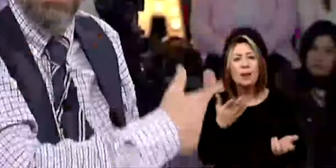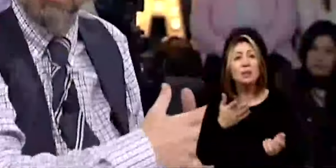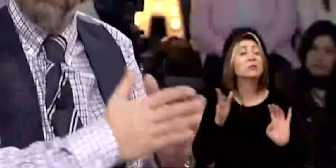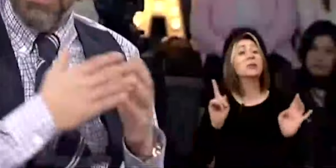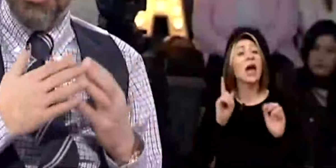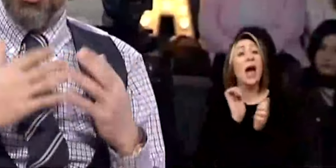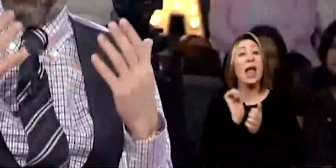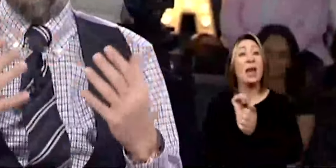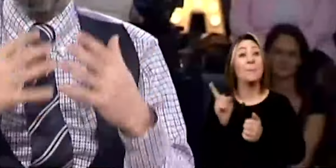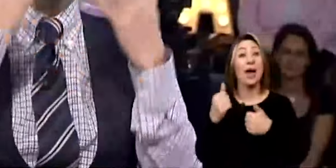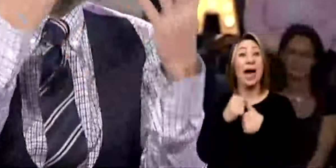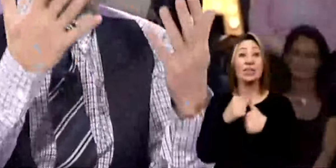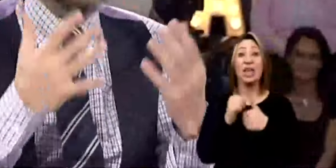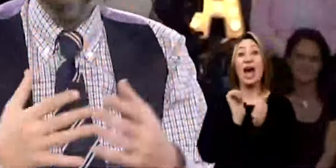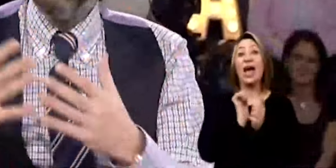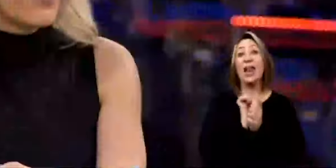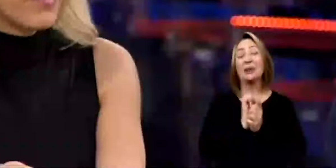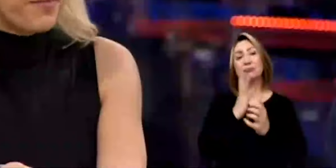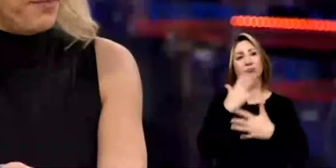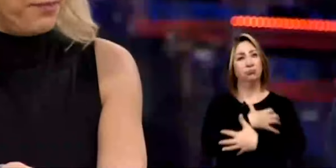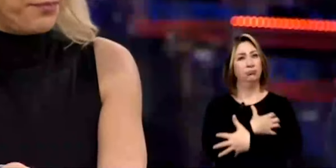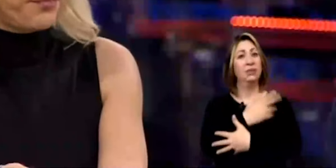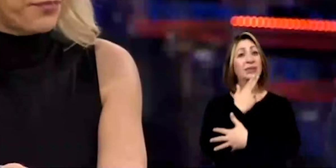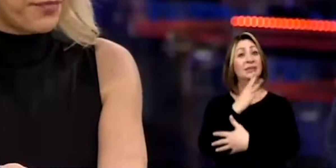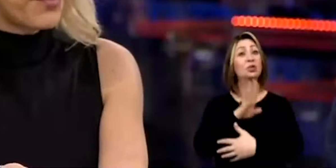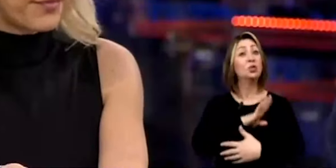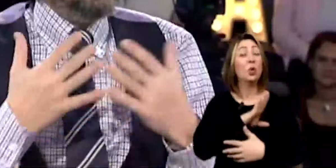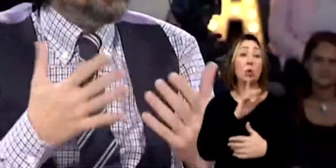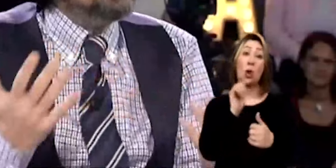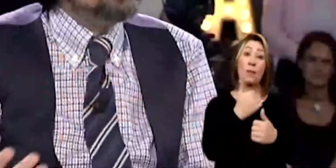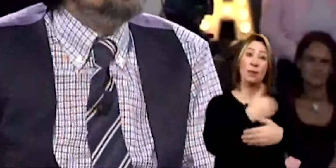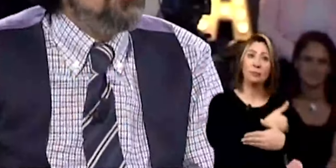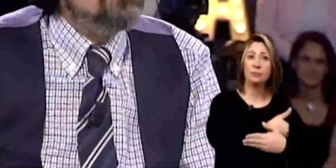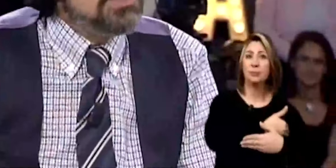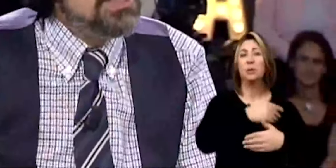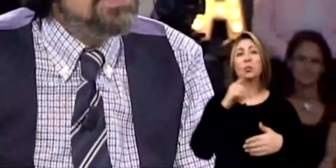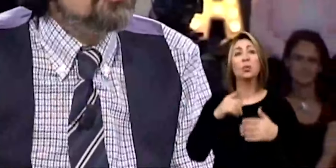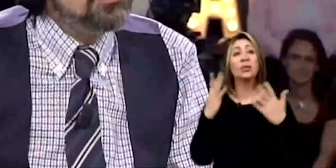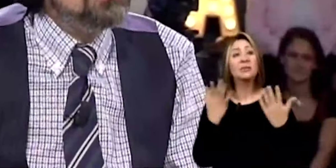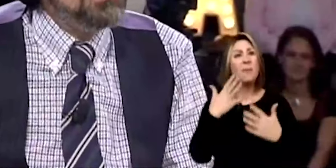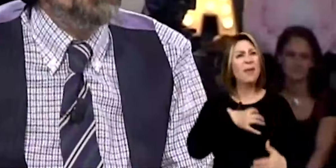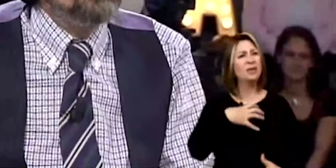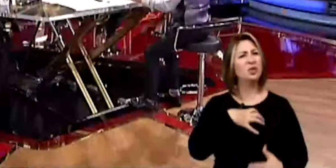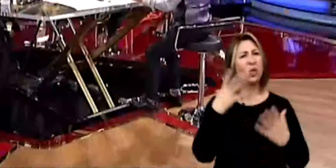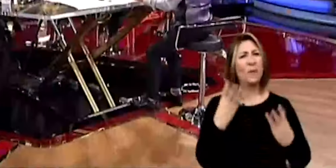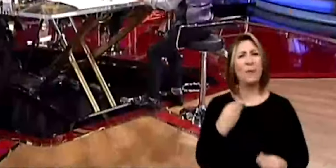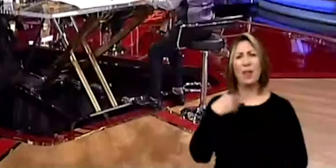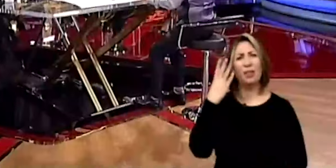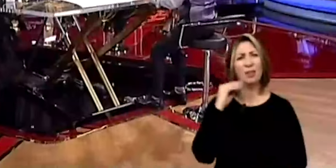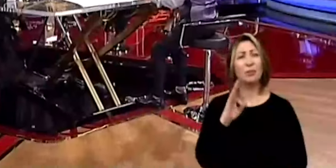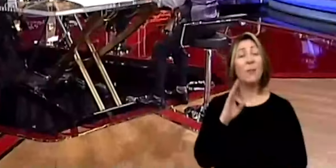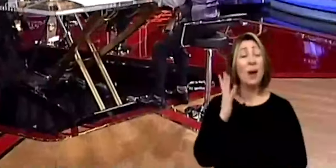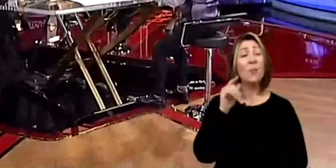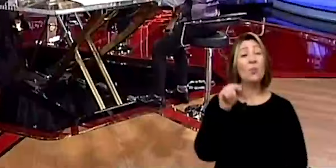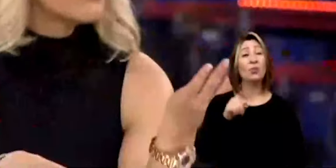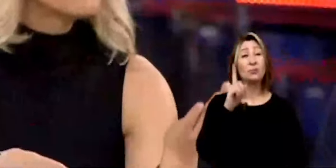falan. Ailem der. Eşi aile, kutsal. Sahiplenici. Kız efendim. Çocuğu onun için kutsal. Yani nasıl böyle bu kadar bencil olabilirler? Ben hiç anlamadım. Ama